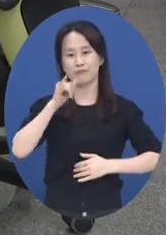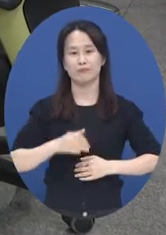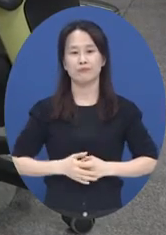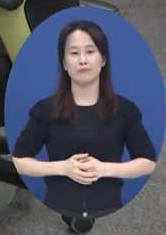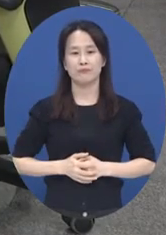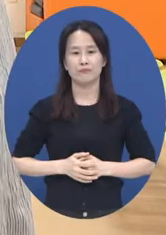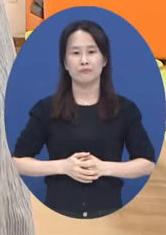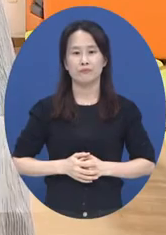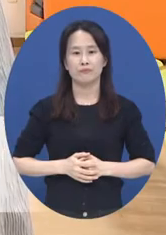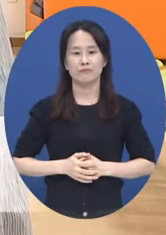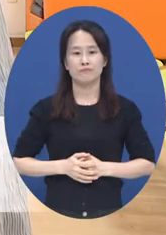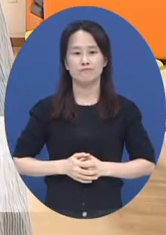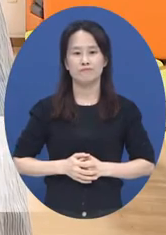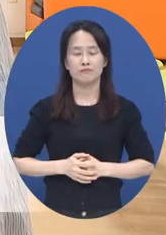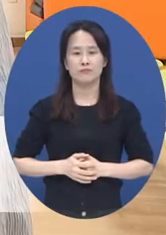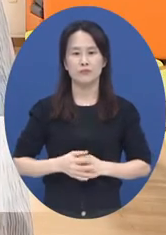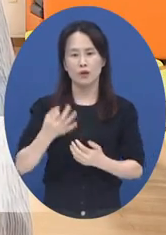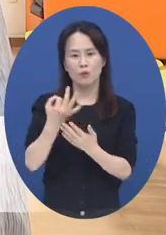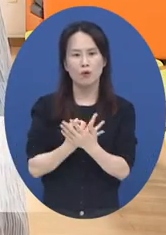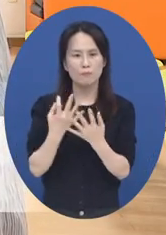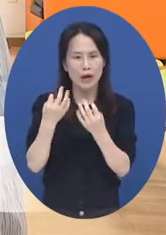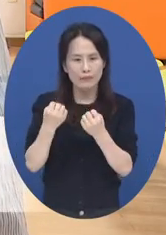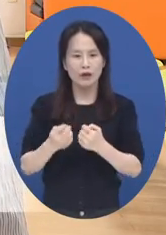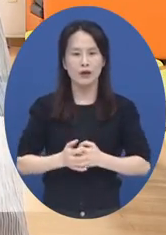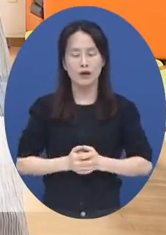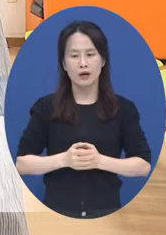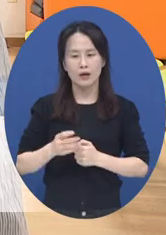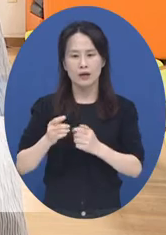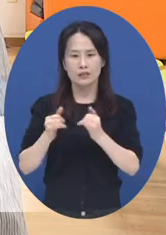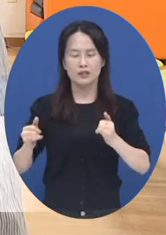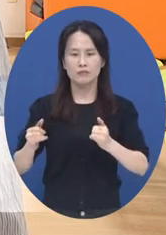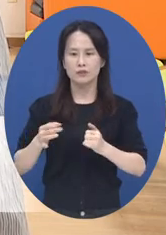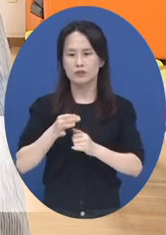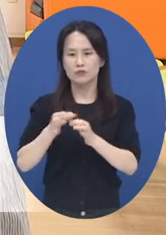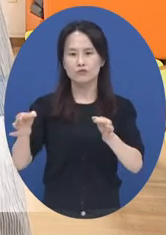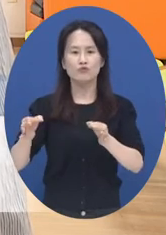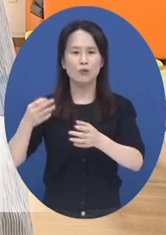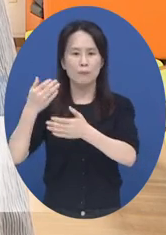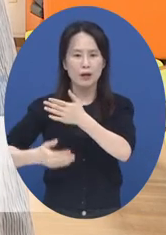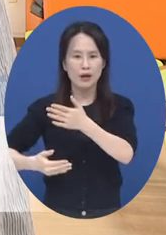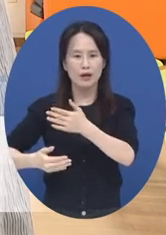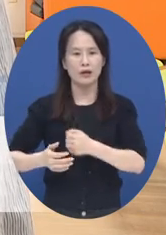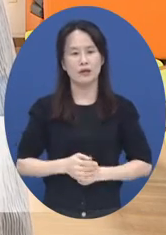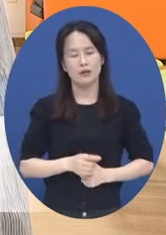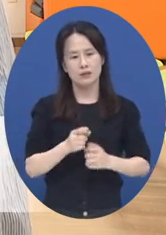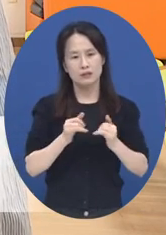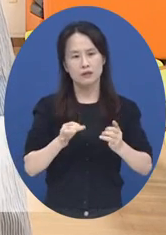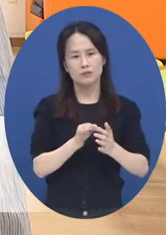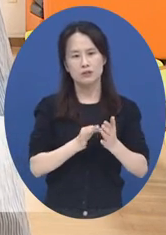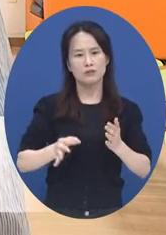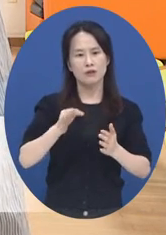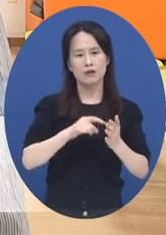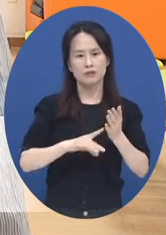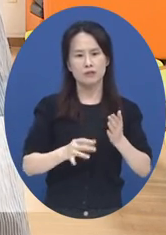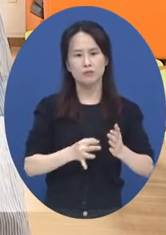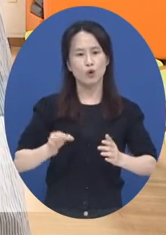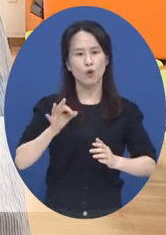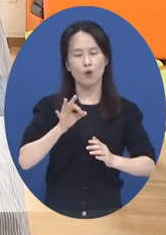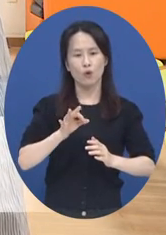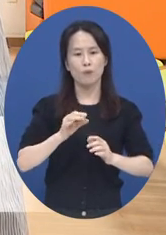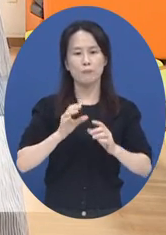상위권 이라고 그 사람도 롤 제드 빼는건 그 사람들이 세금은 더 많이 내서